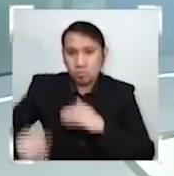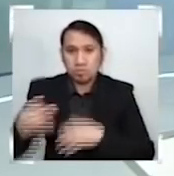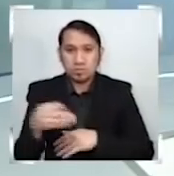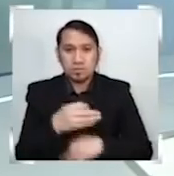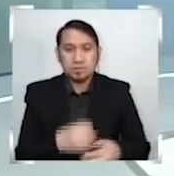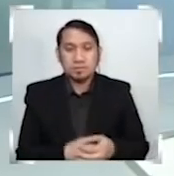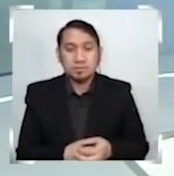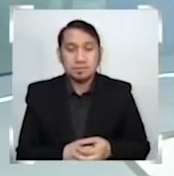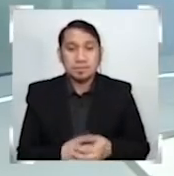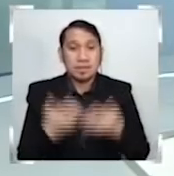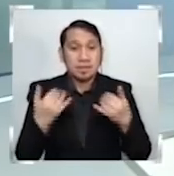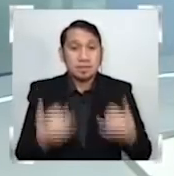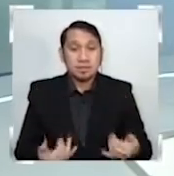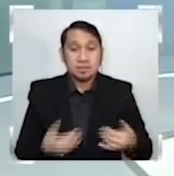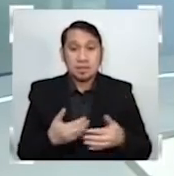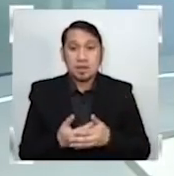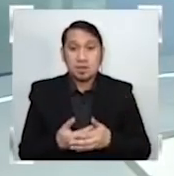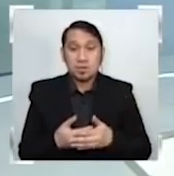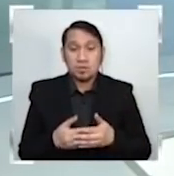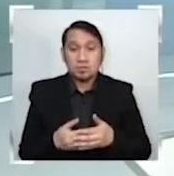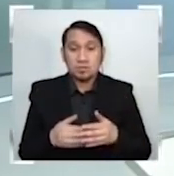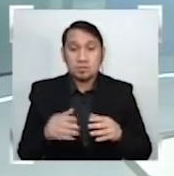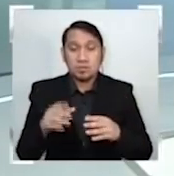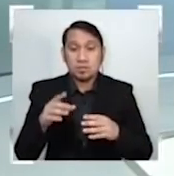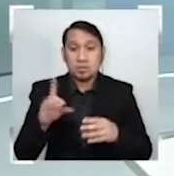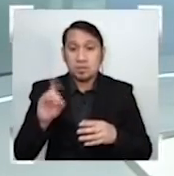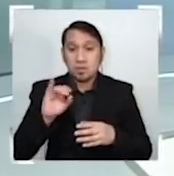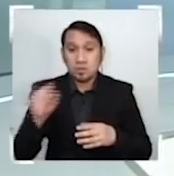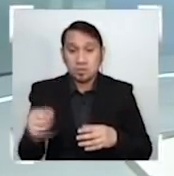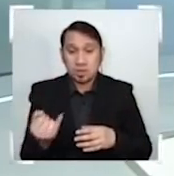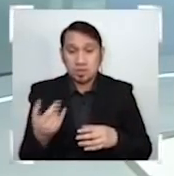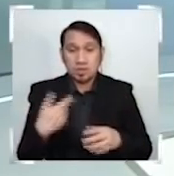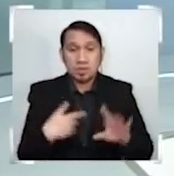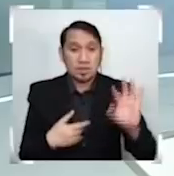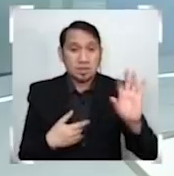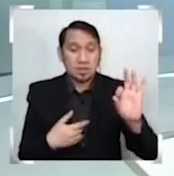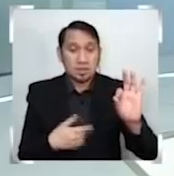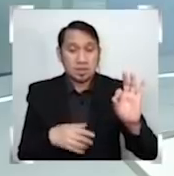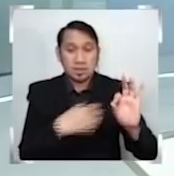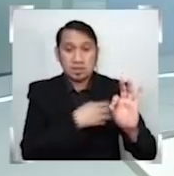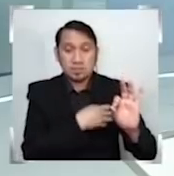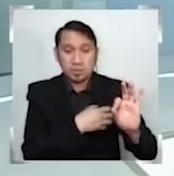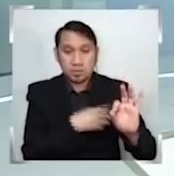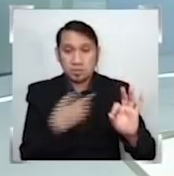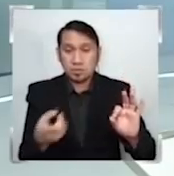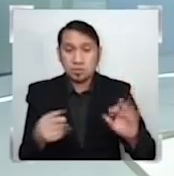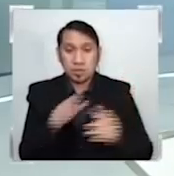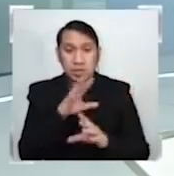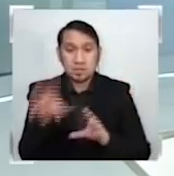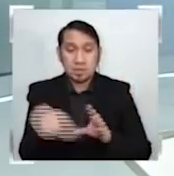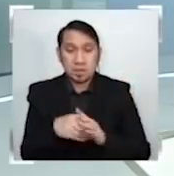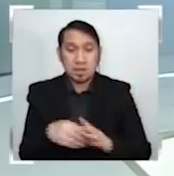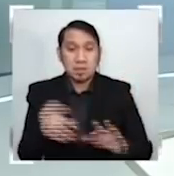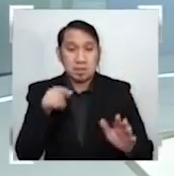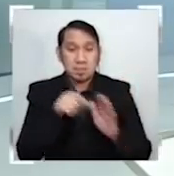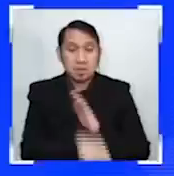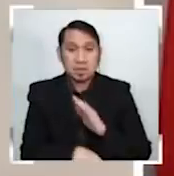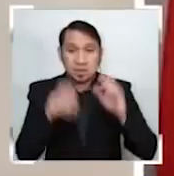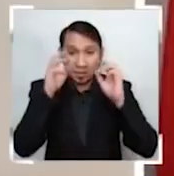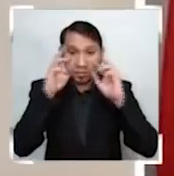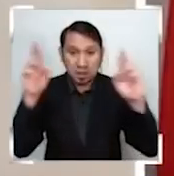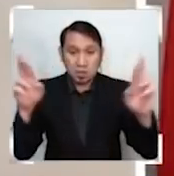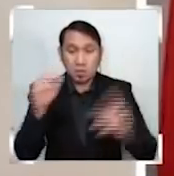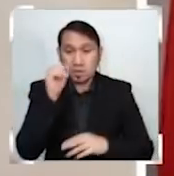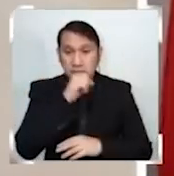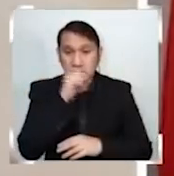Kinasuhan na ng Department of Justice ang 9 na pulis na sangkot sa pagpatay kay Calbayog Summer Mayor Ronaldo Aquino at 3 iba pa.